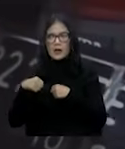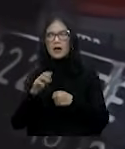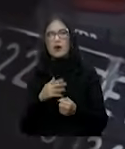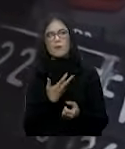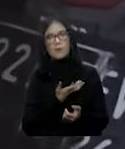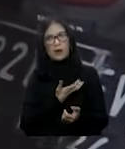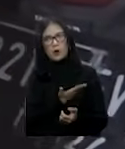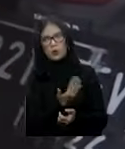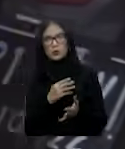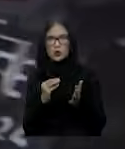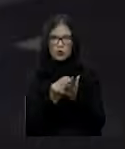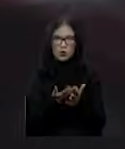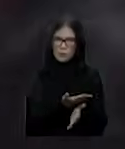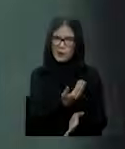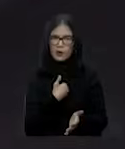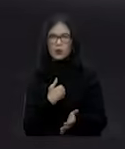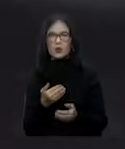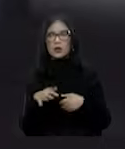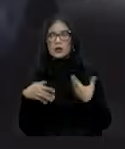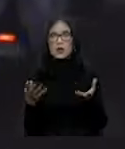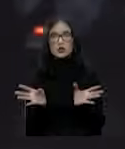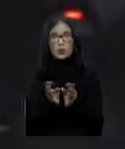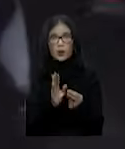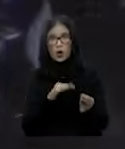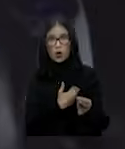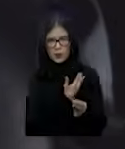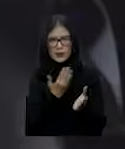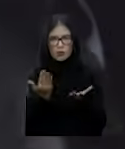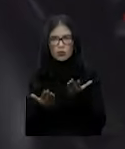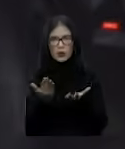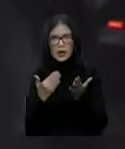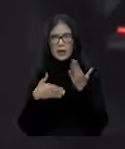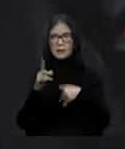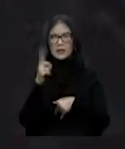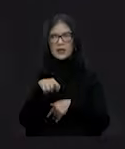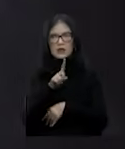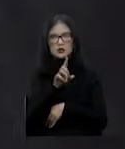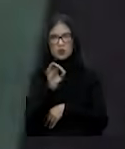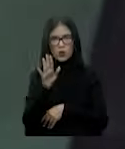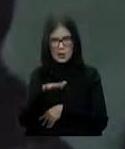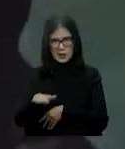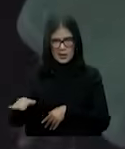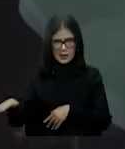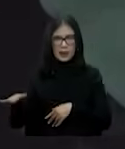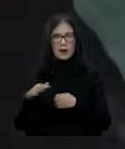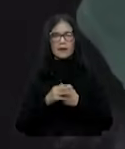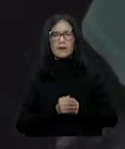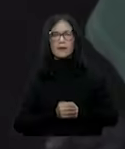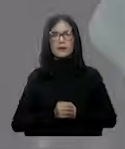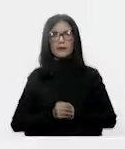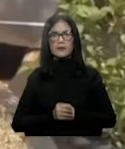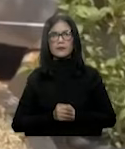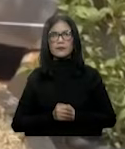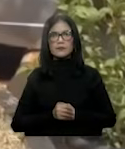pelaku. Ironis, jumlah korban diperkirakan lebih dari 10 anak. Dan